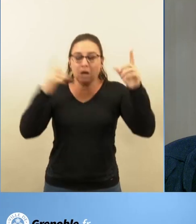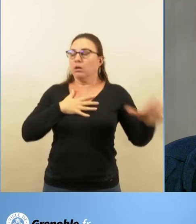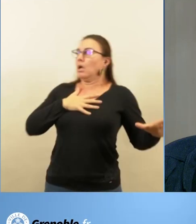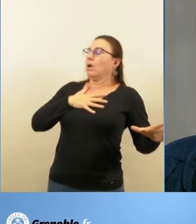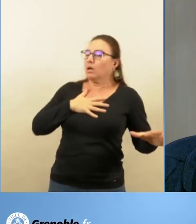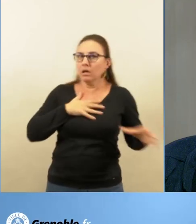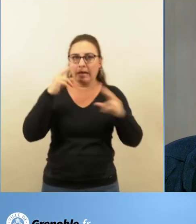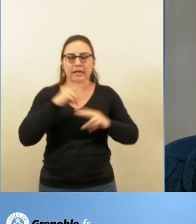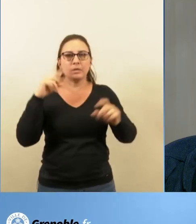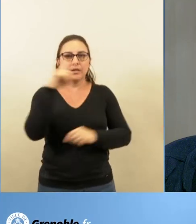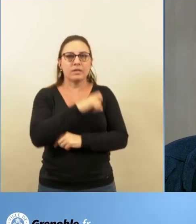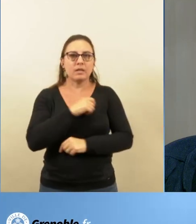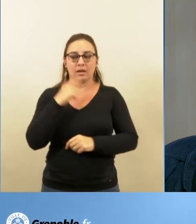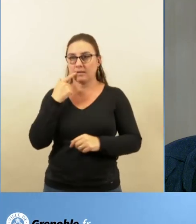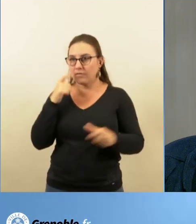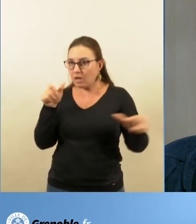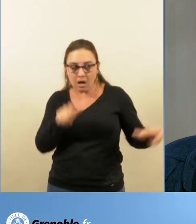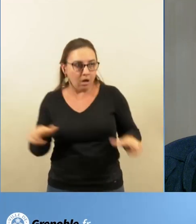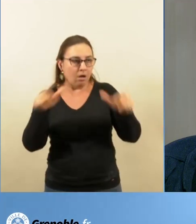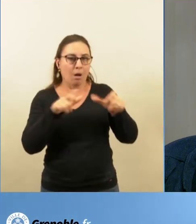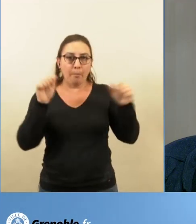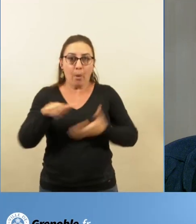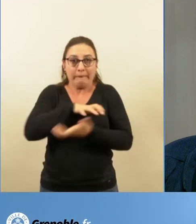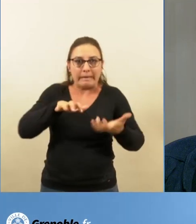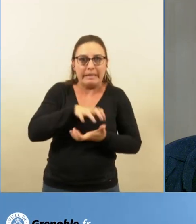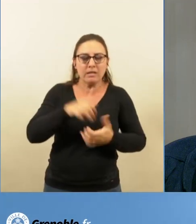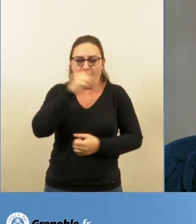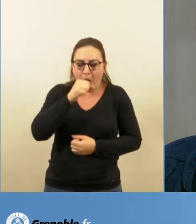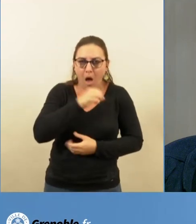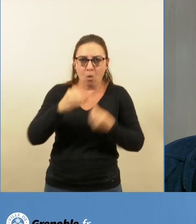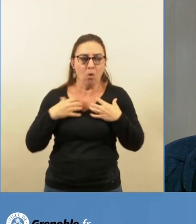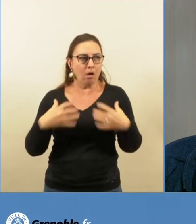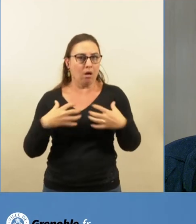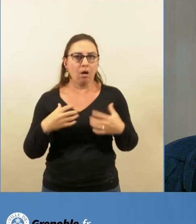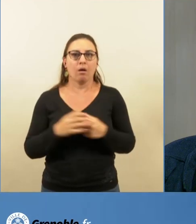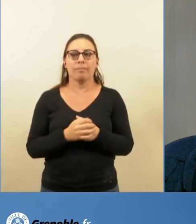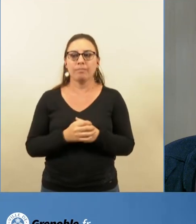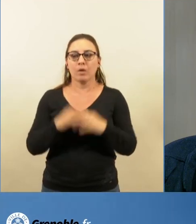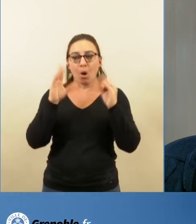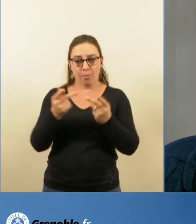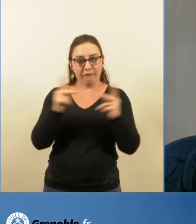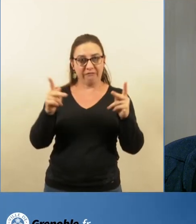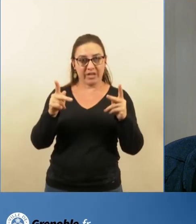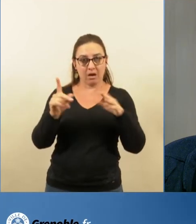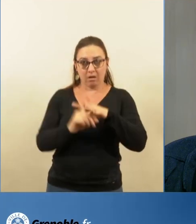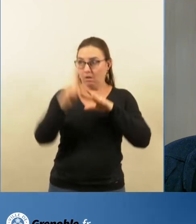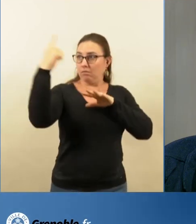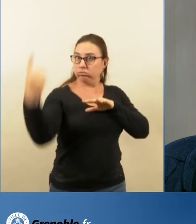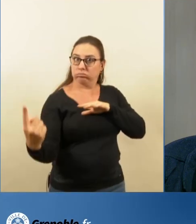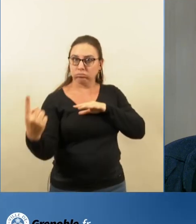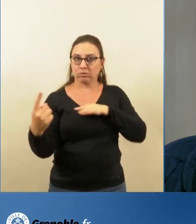la tension portée à tout ce qui pourrait déclencher une crise la possibilité même de l'exil or de la ville tout cela est devenu